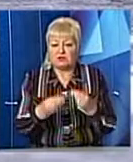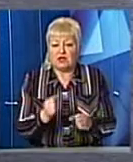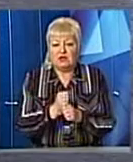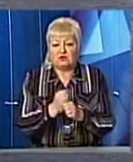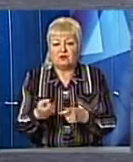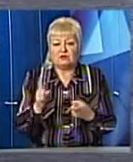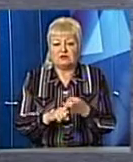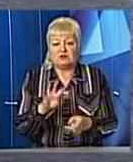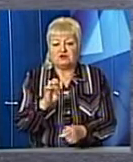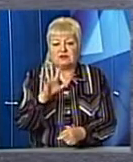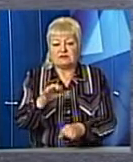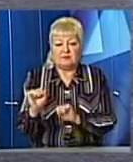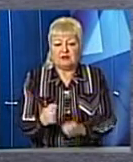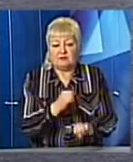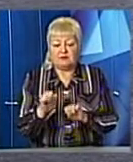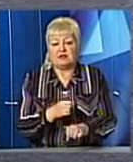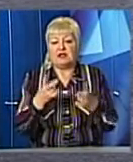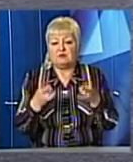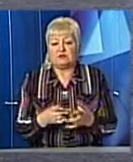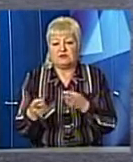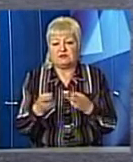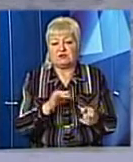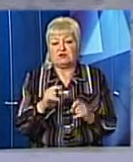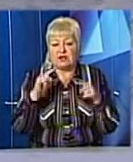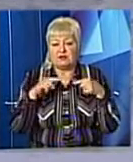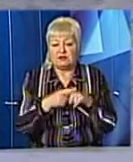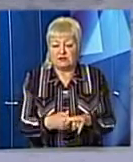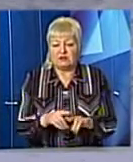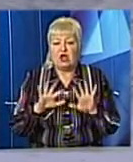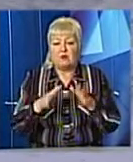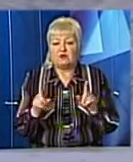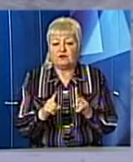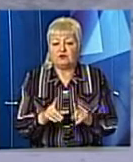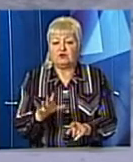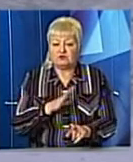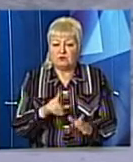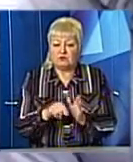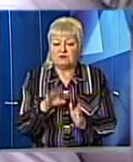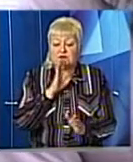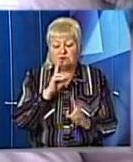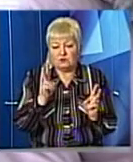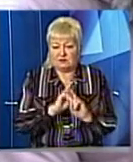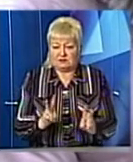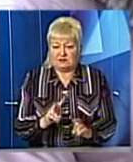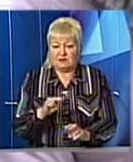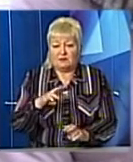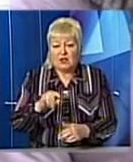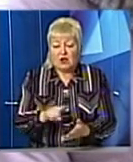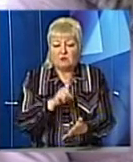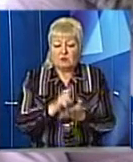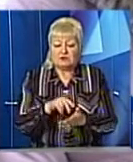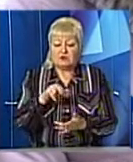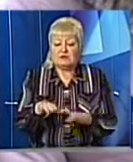залучено 405 комунальників та при потребі залучають і техніку. Про випадок, який трапився з Ларисою, не знали. Ми обов'язково вийдемо на